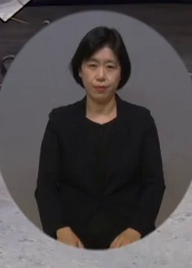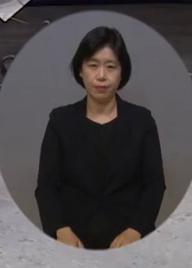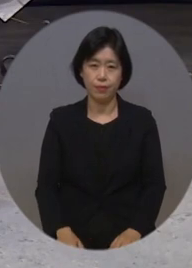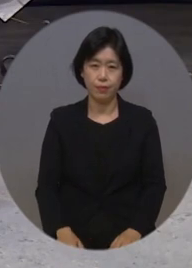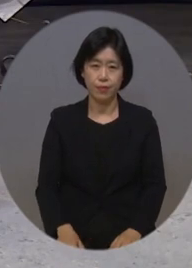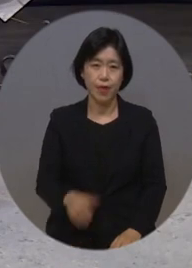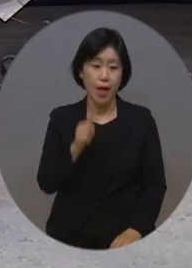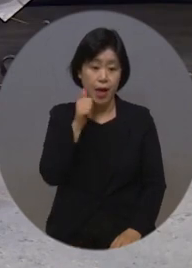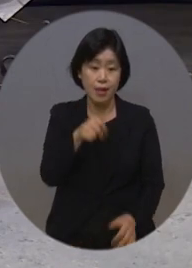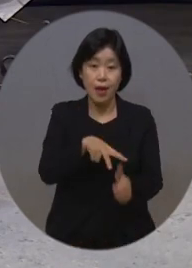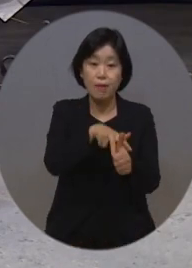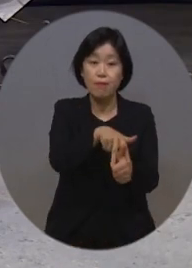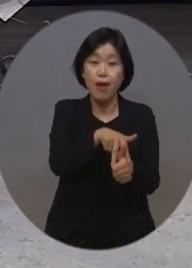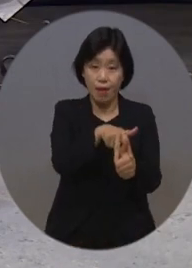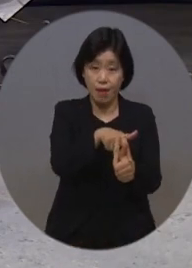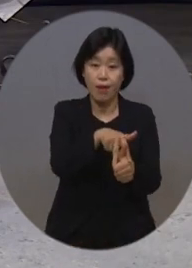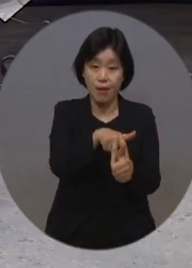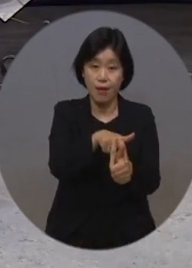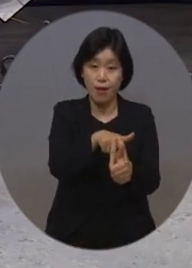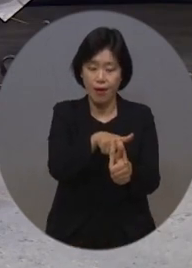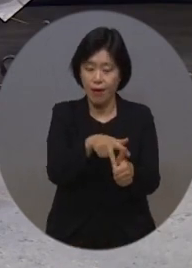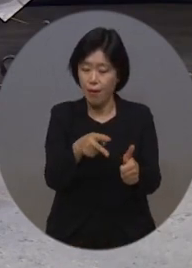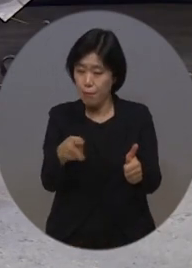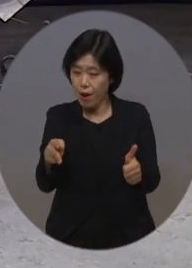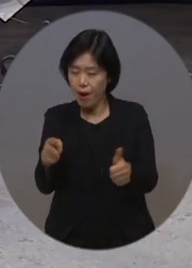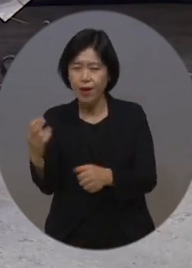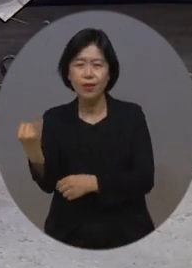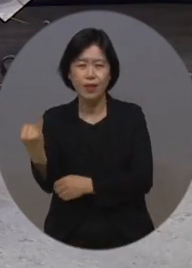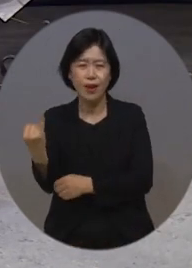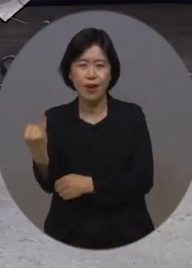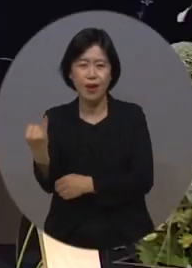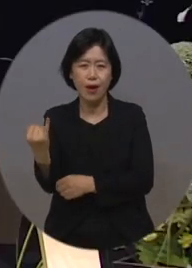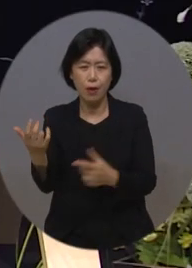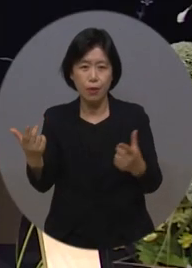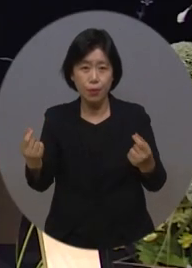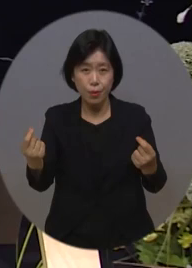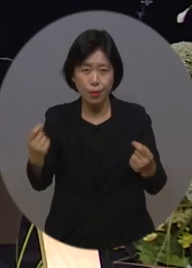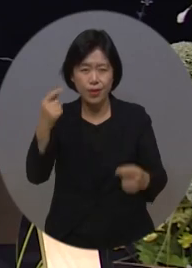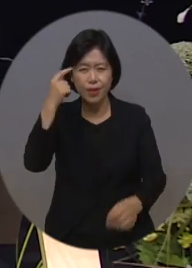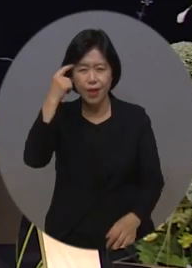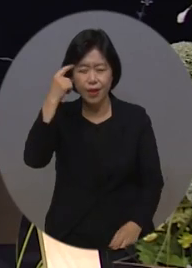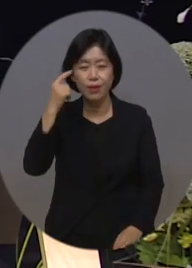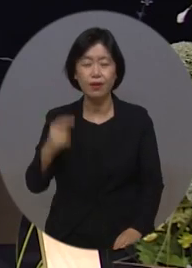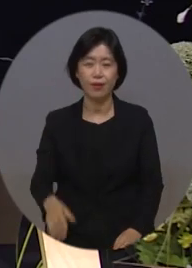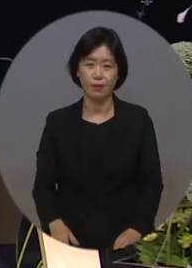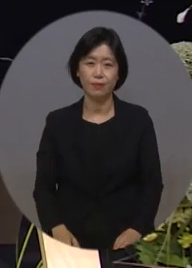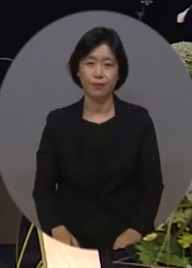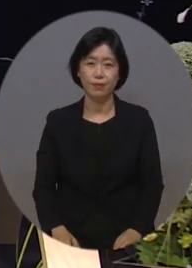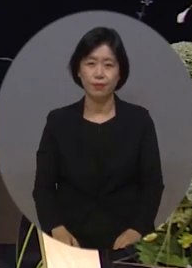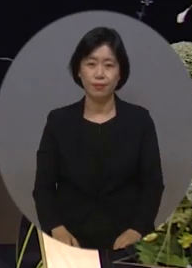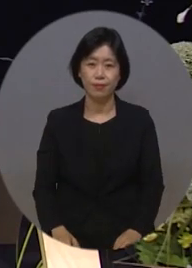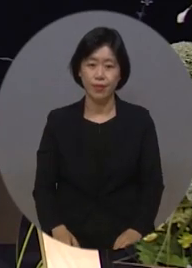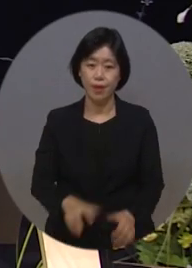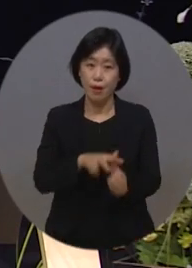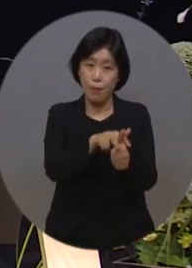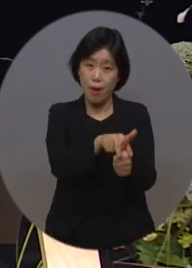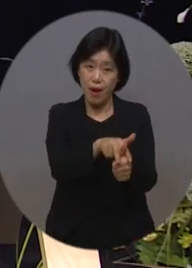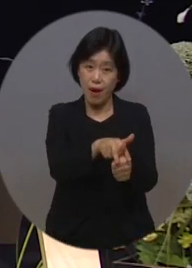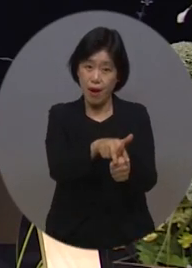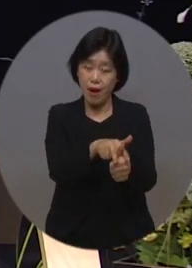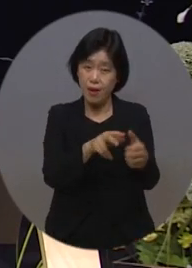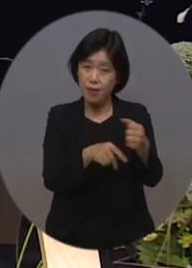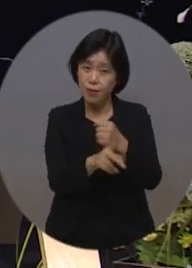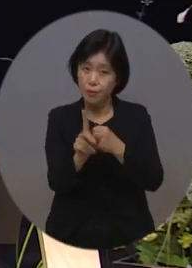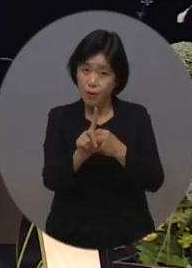시각적 동질성을 떠올렸으므로 독자들은 자연스럽게 앞말이 가진 질주라는 의미망에